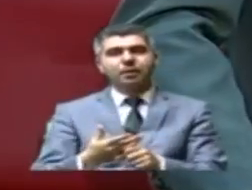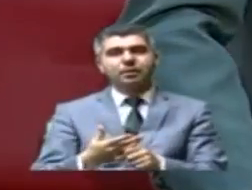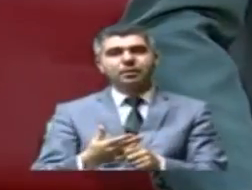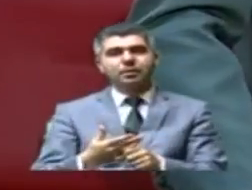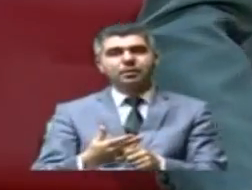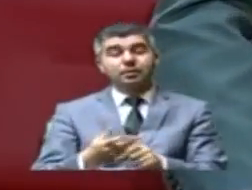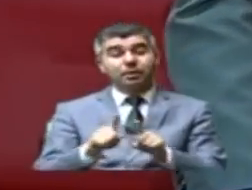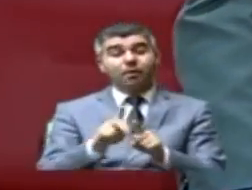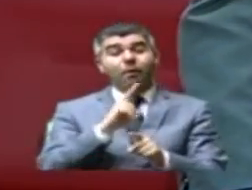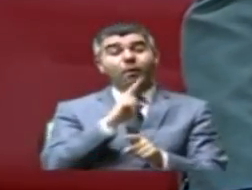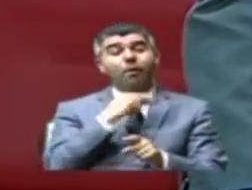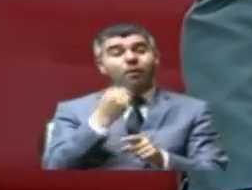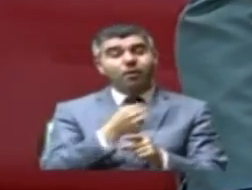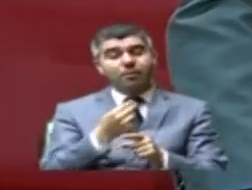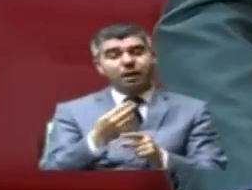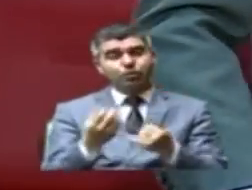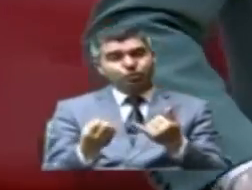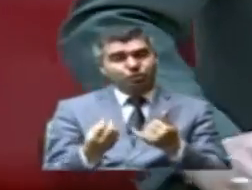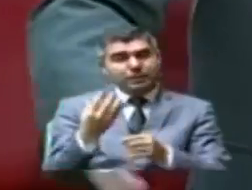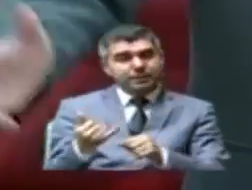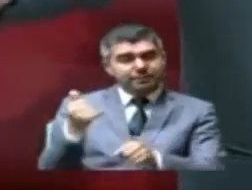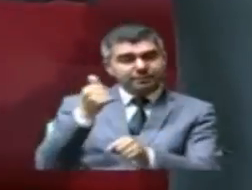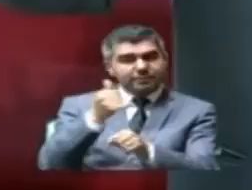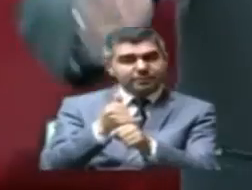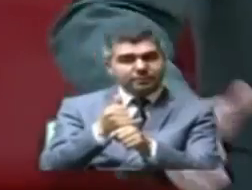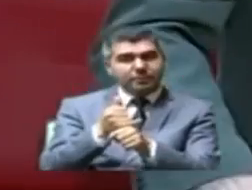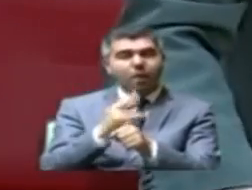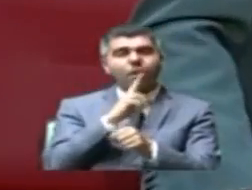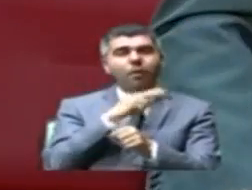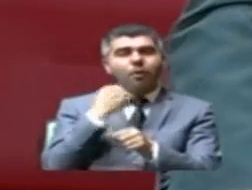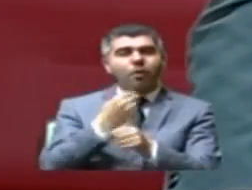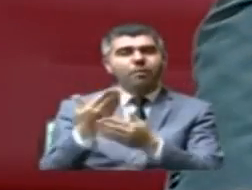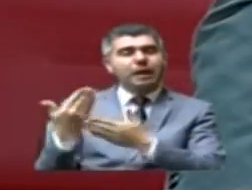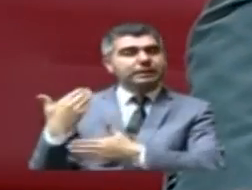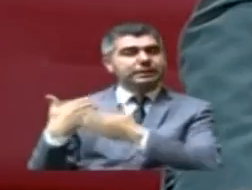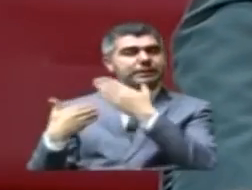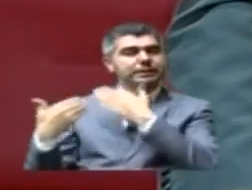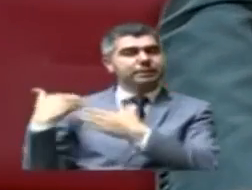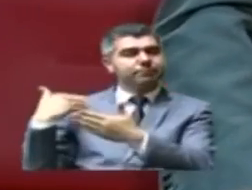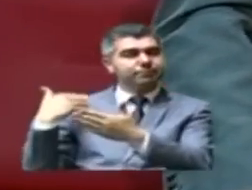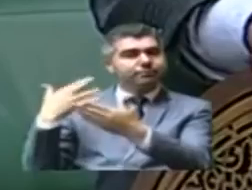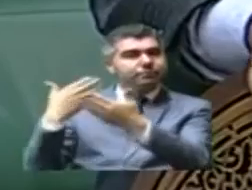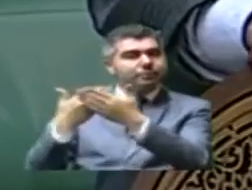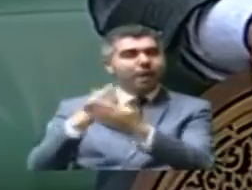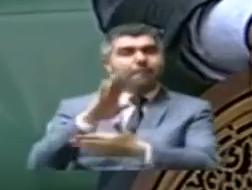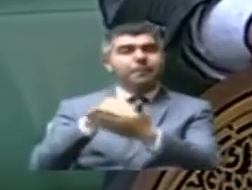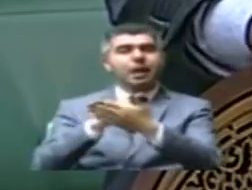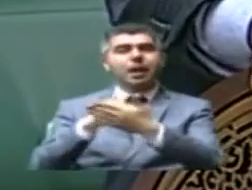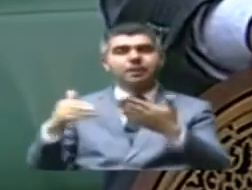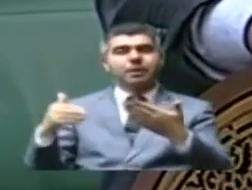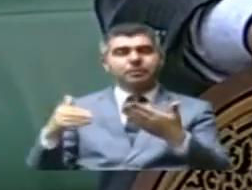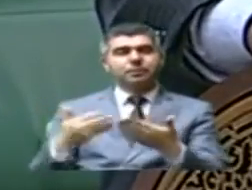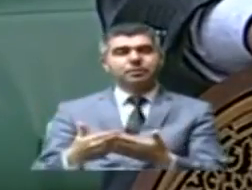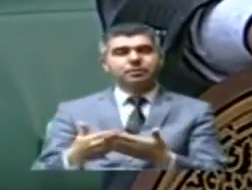ديال هذه الحكومه، ديال الحكومه عجت ولا الحكومه اللي قبلها، ولكن الحكومات السابقه اللي اشتغلت. كان برنامج